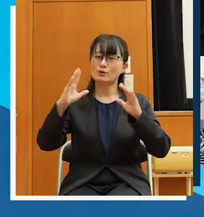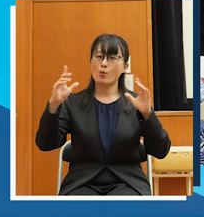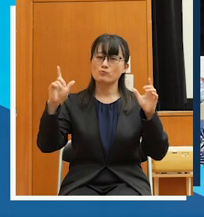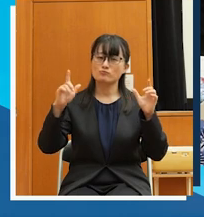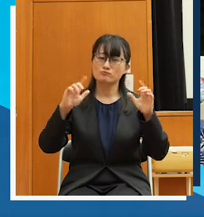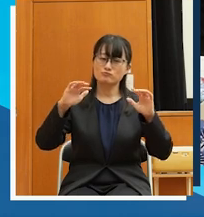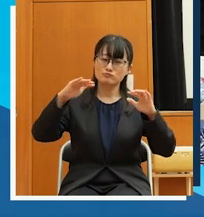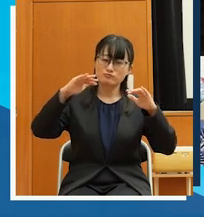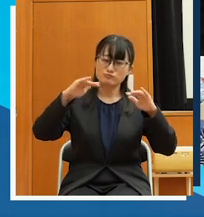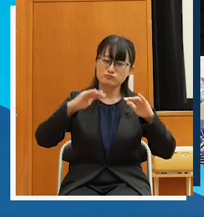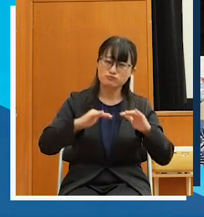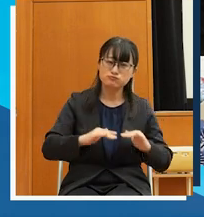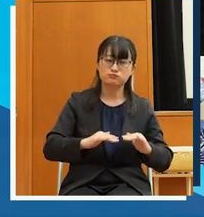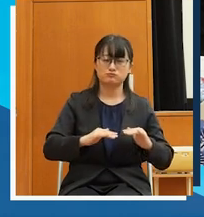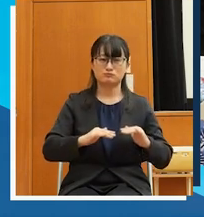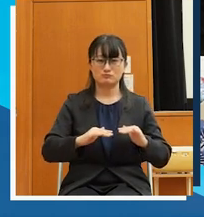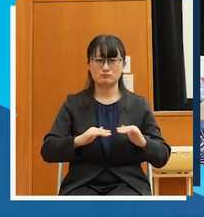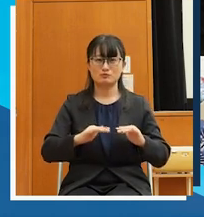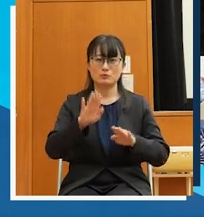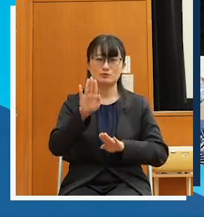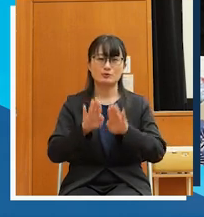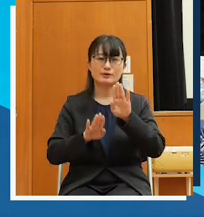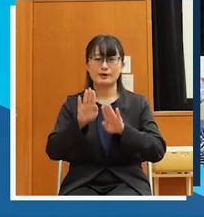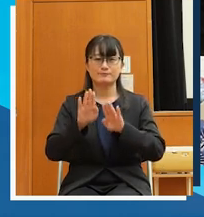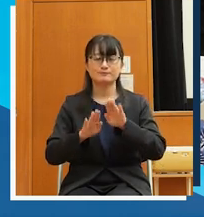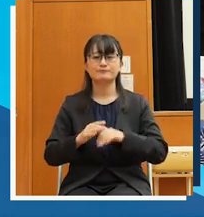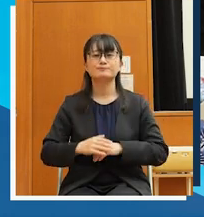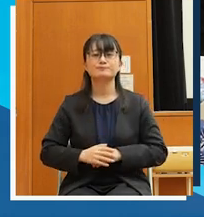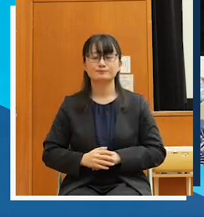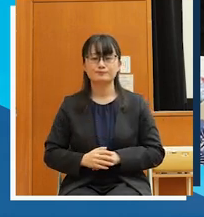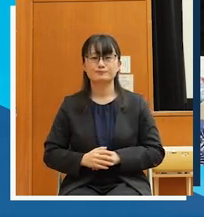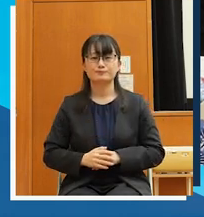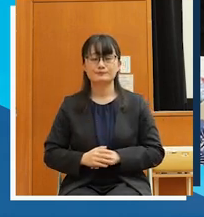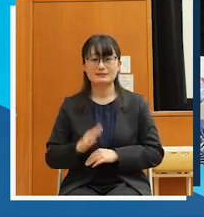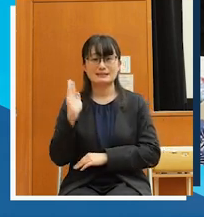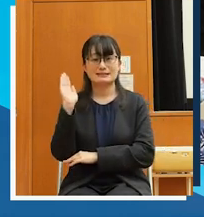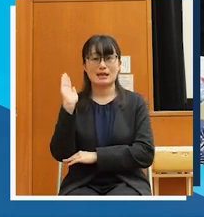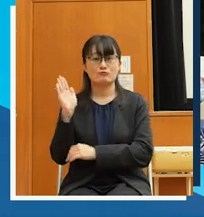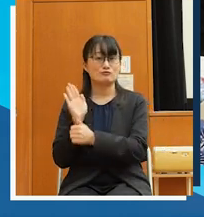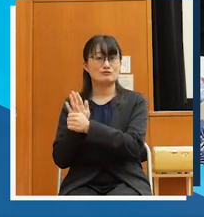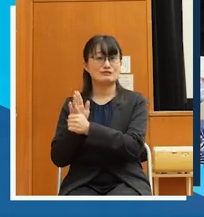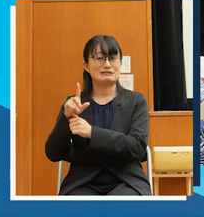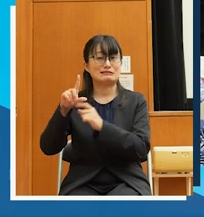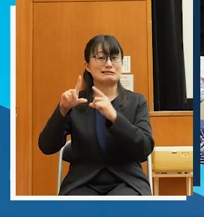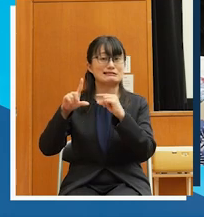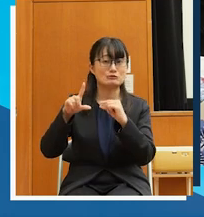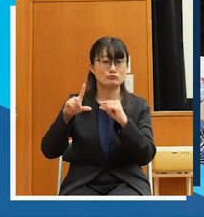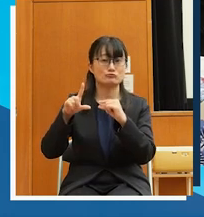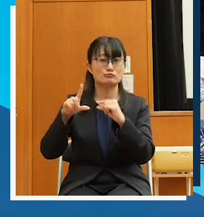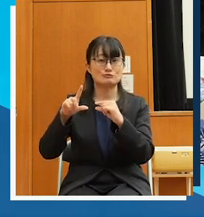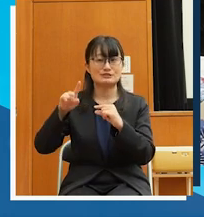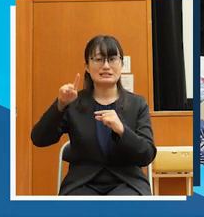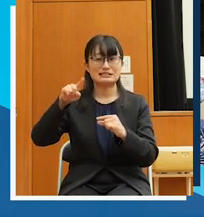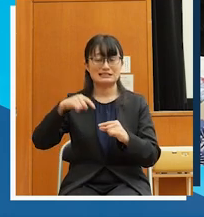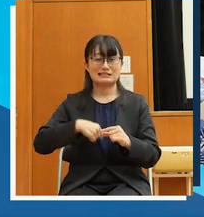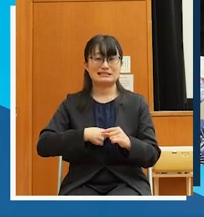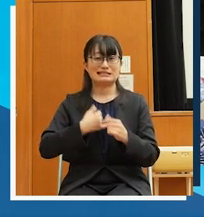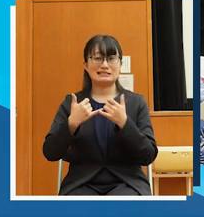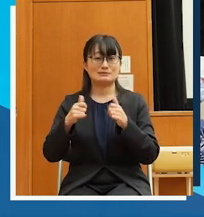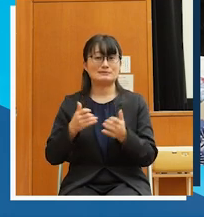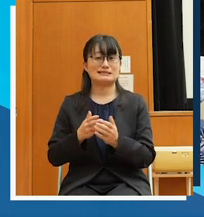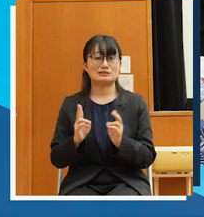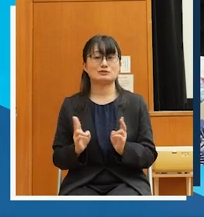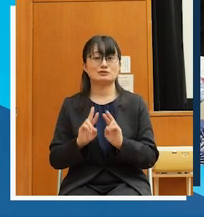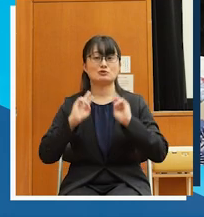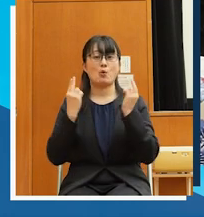沖縄への指示率は高齢者では高いんだけれども層ではあま下がってきてま自民党指示者とま勤行してしまってるんじゃないか